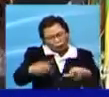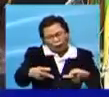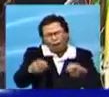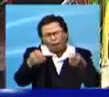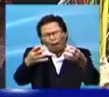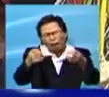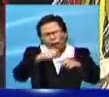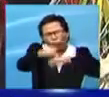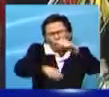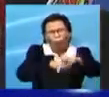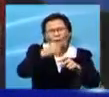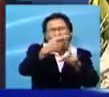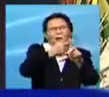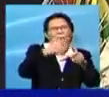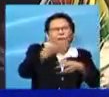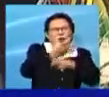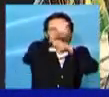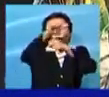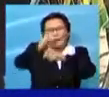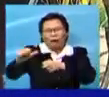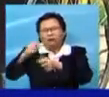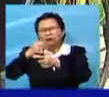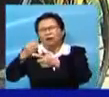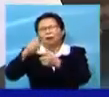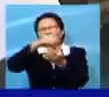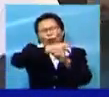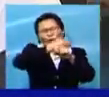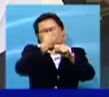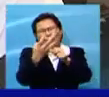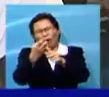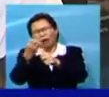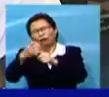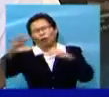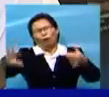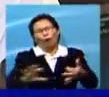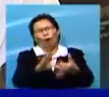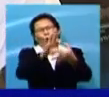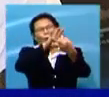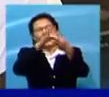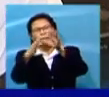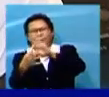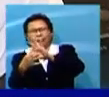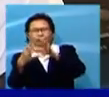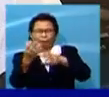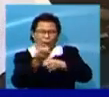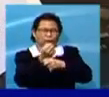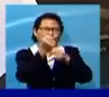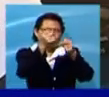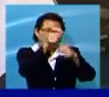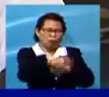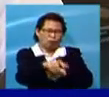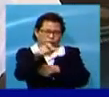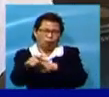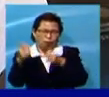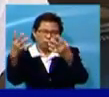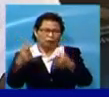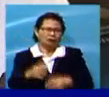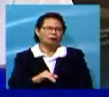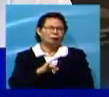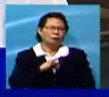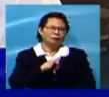dari jaguh Asia, Commonwealth maupun Olimpik. Dan boleh dikatakan Azizul Hasni membesar